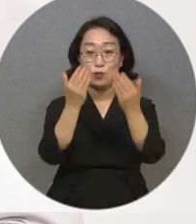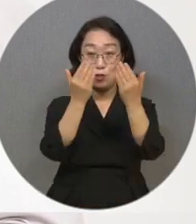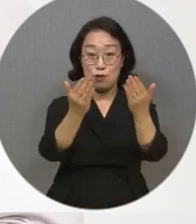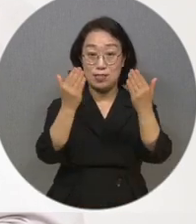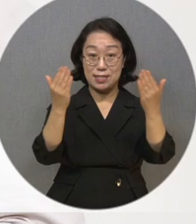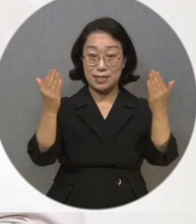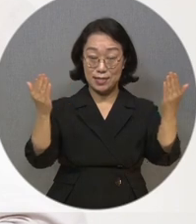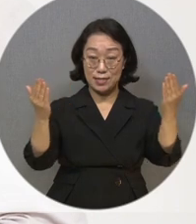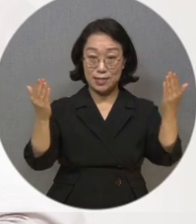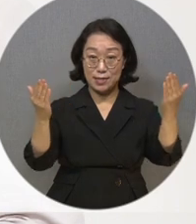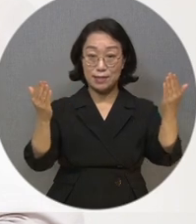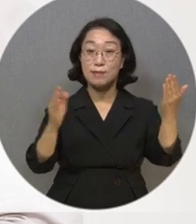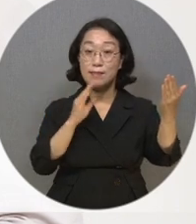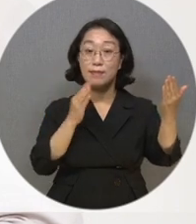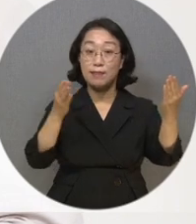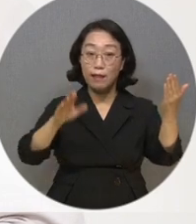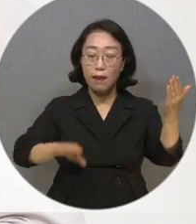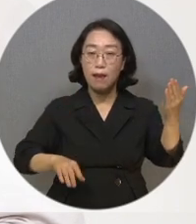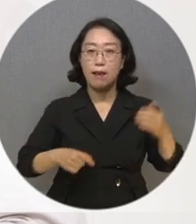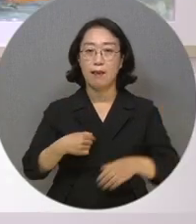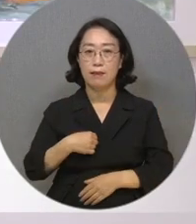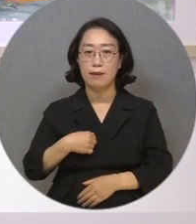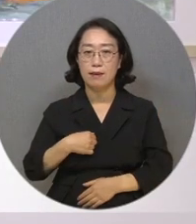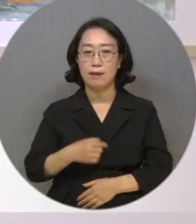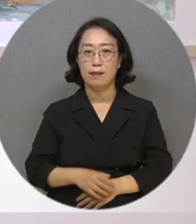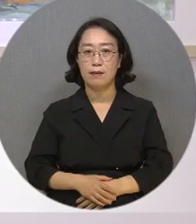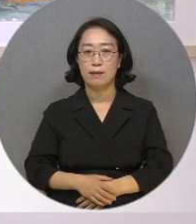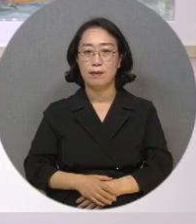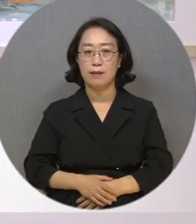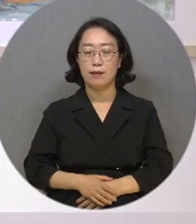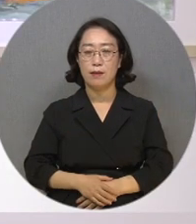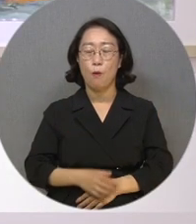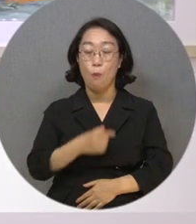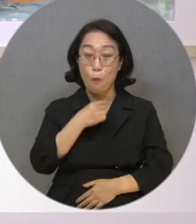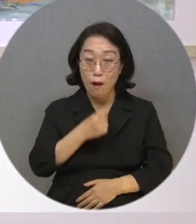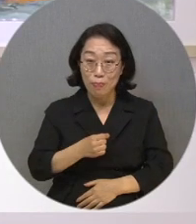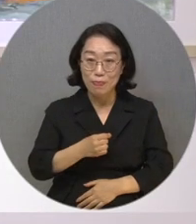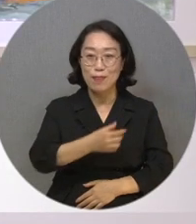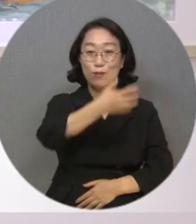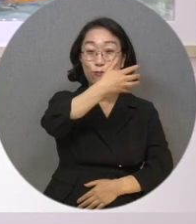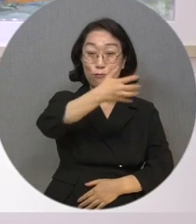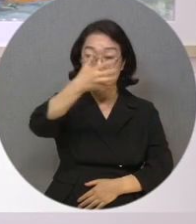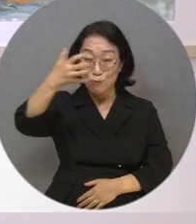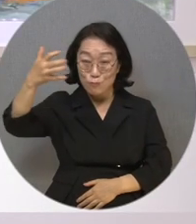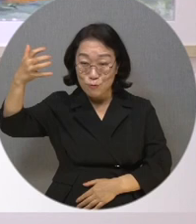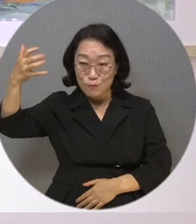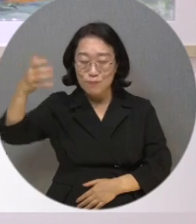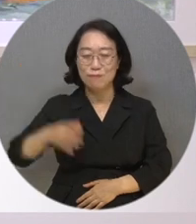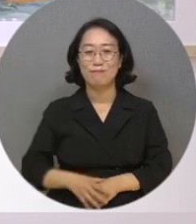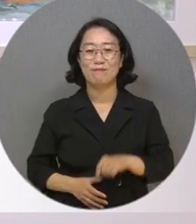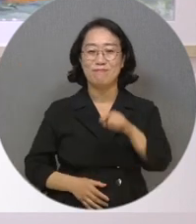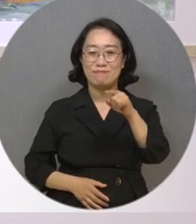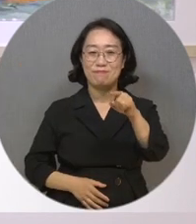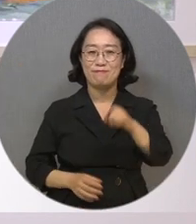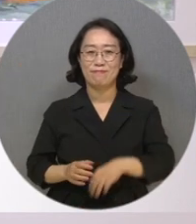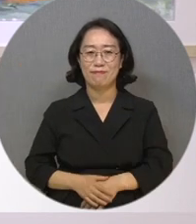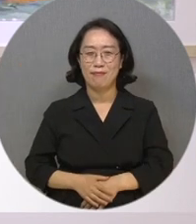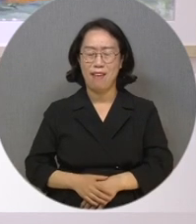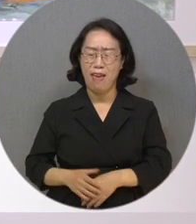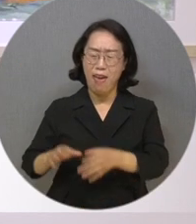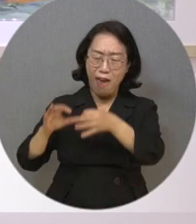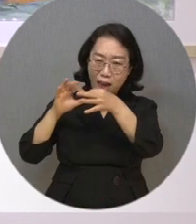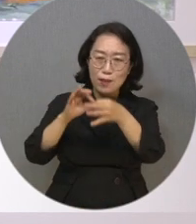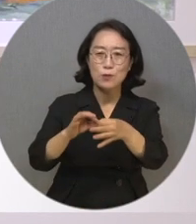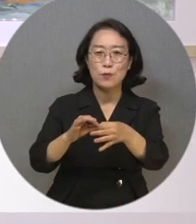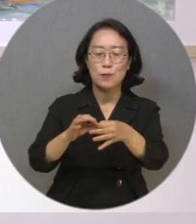계획해갖고 지금 전시를 하게 됐는데 제 어떤 꿈이 그동안 끝없이